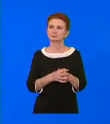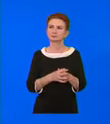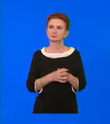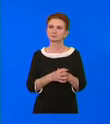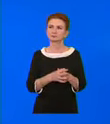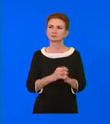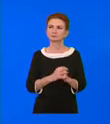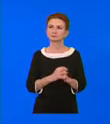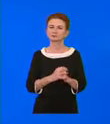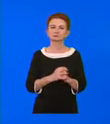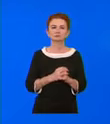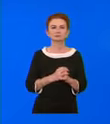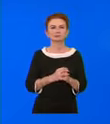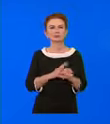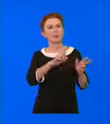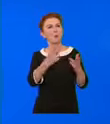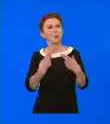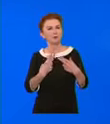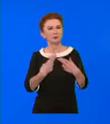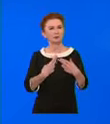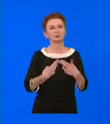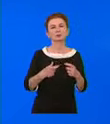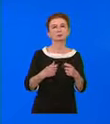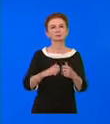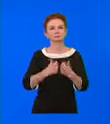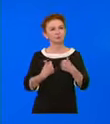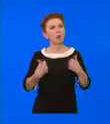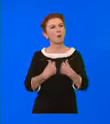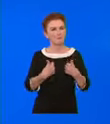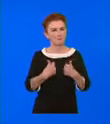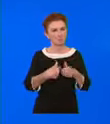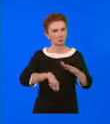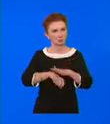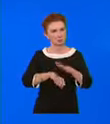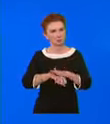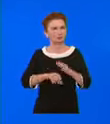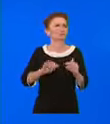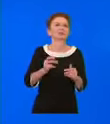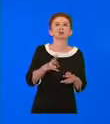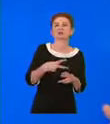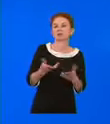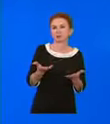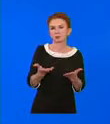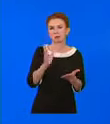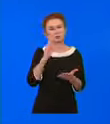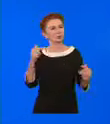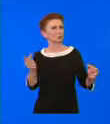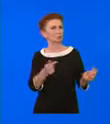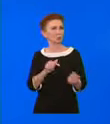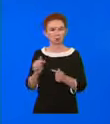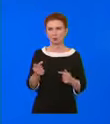mogłyby wyglądać rozgrywki czy powrót do rozgrywek i w jakim etapie. I kiedy zobaczymy te procedury, przedyskutujemy oczywiście